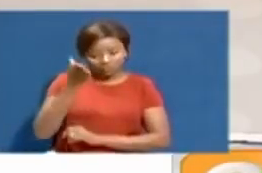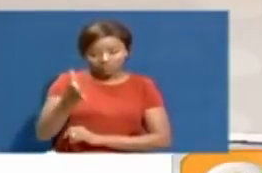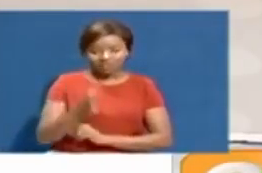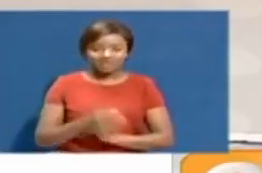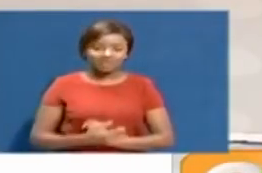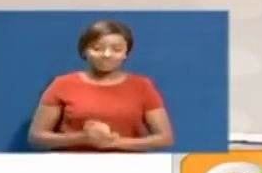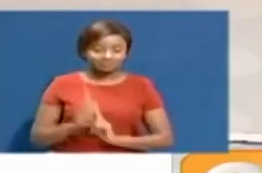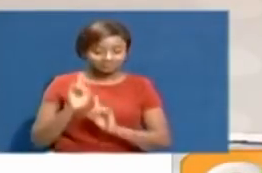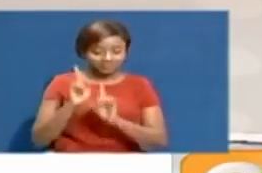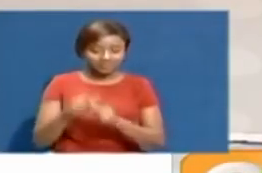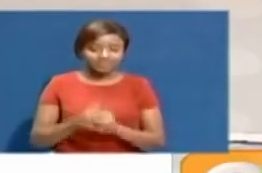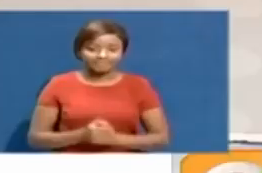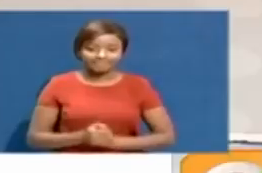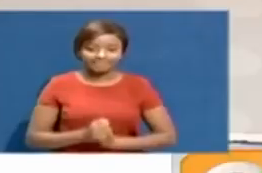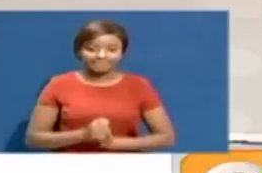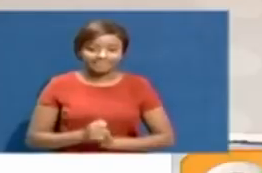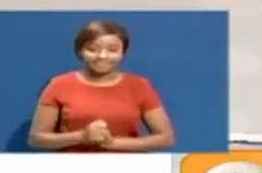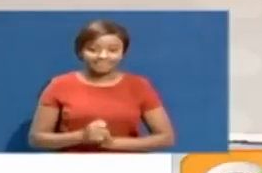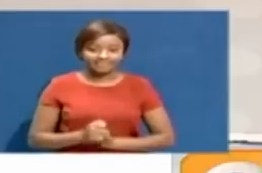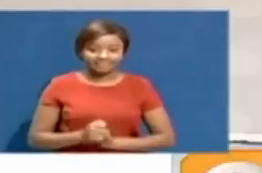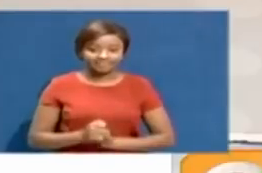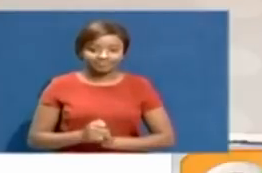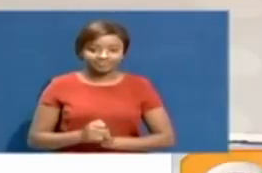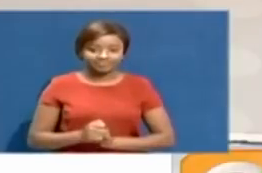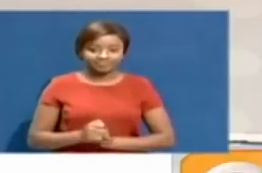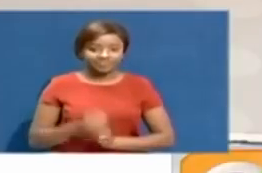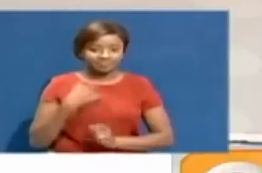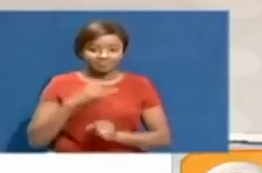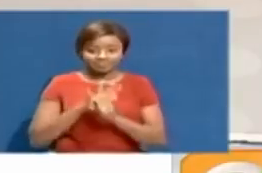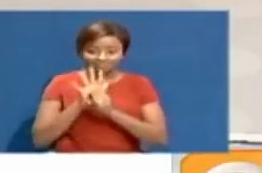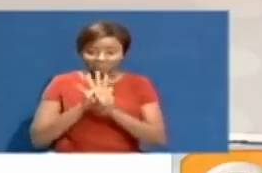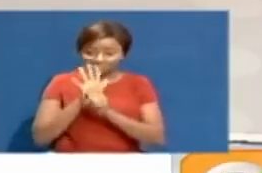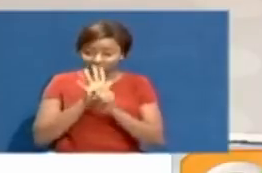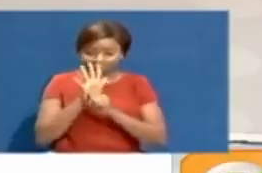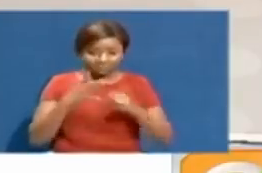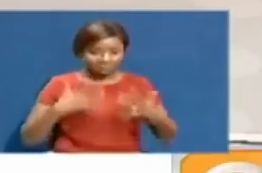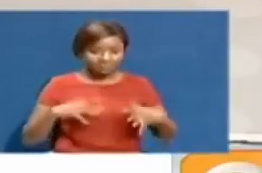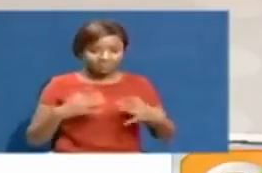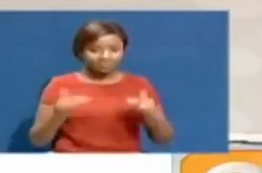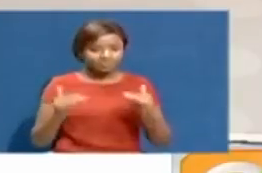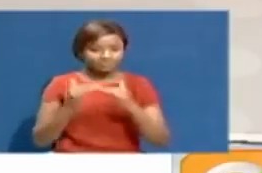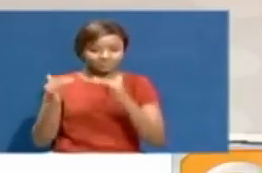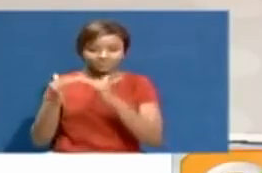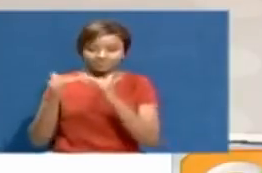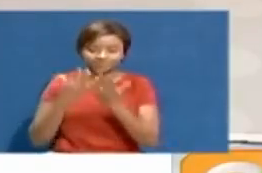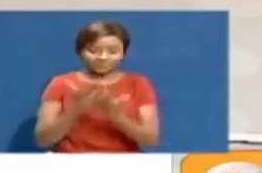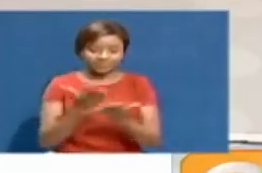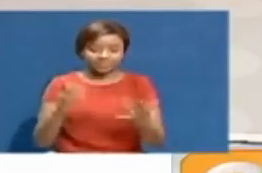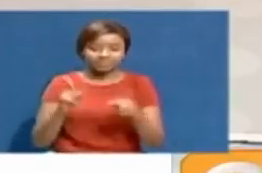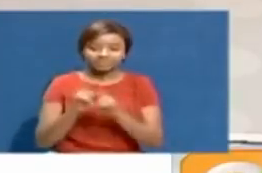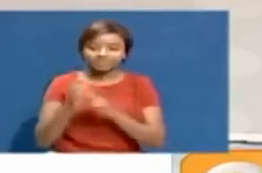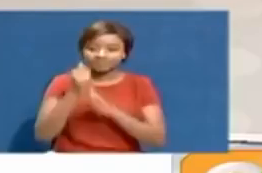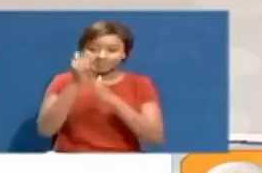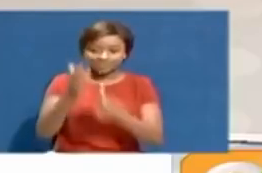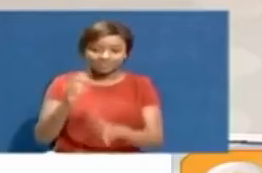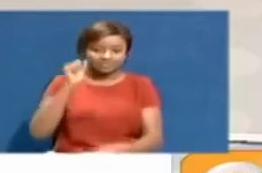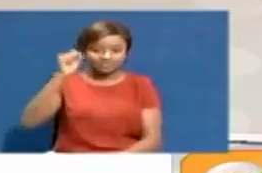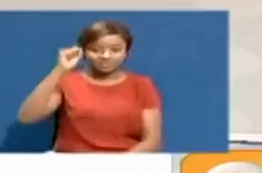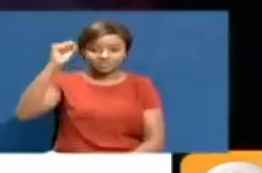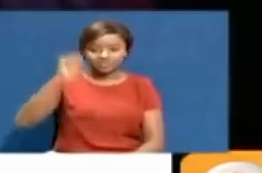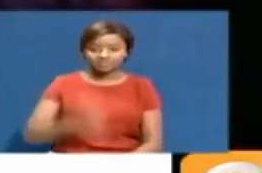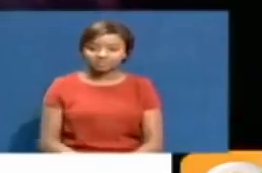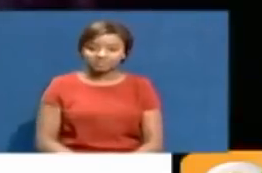miongoni mwa waombolezaji katika mazishi yaliyohudhuriwa na maelfu ya watu pamoja na viongozi wa kisiasa.